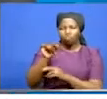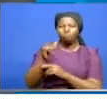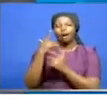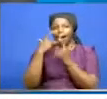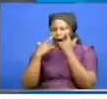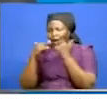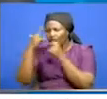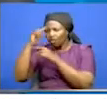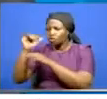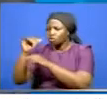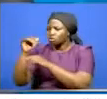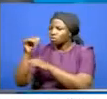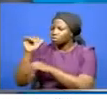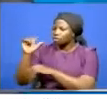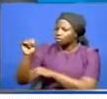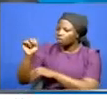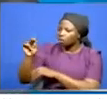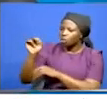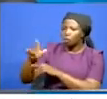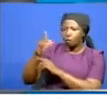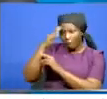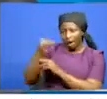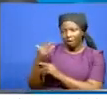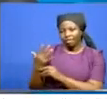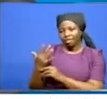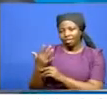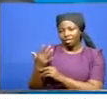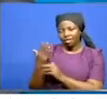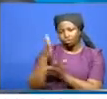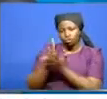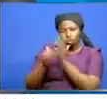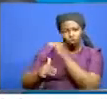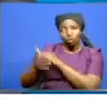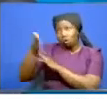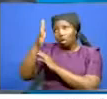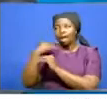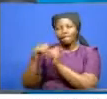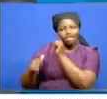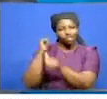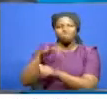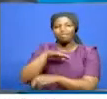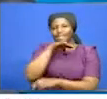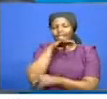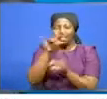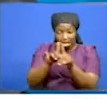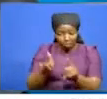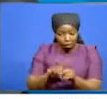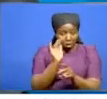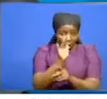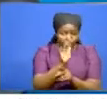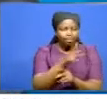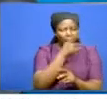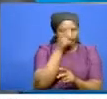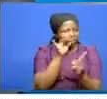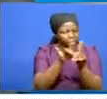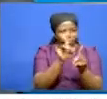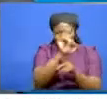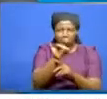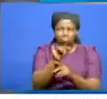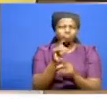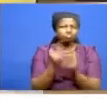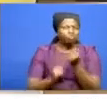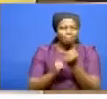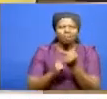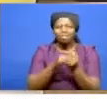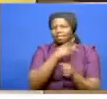Kalonzo, Kalonzo unalilia Raila mpaka lini? Na ni Mungu amemkataa. Naam. Na akangangana ile Raila wake. Naam. Sasa hii Raila alitoka